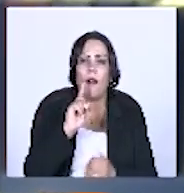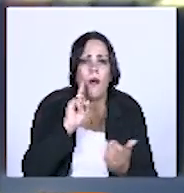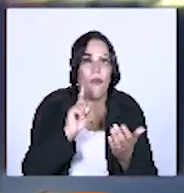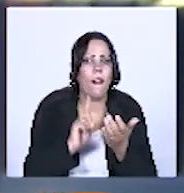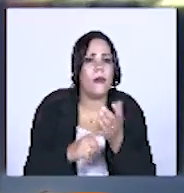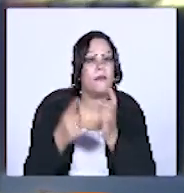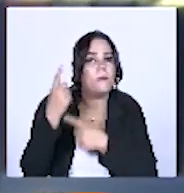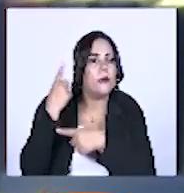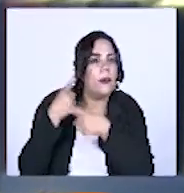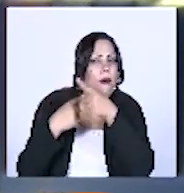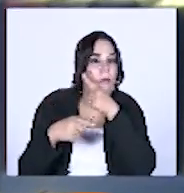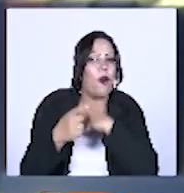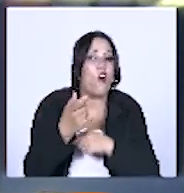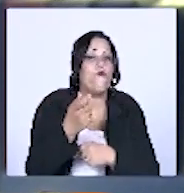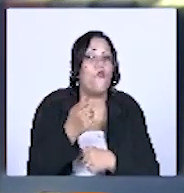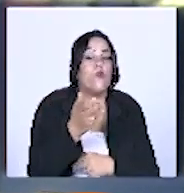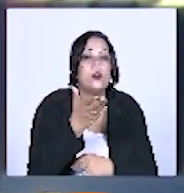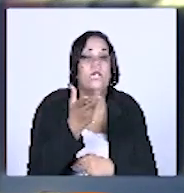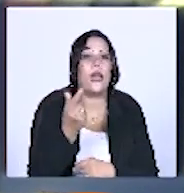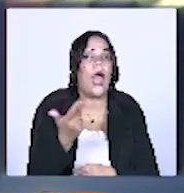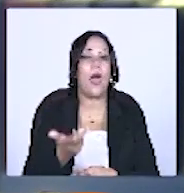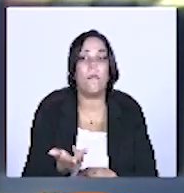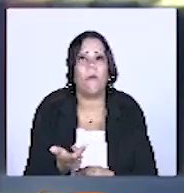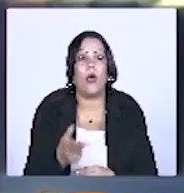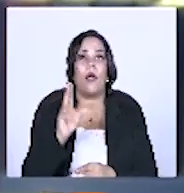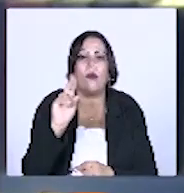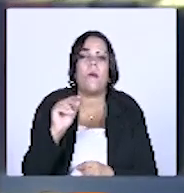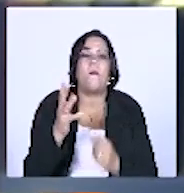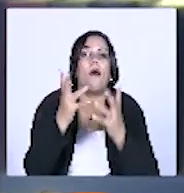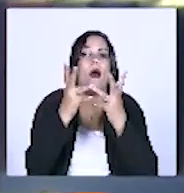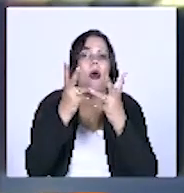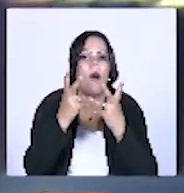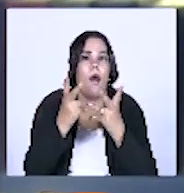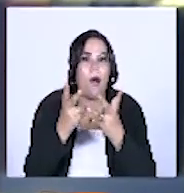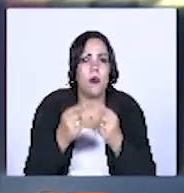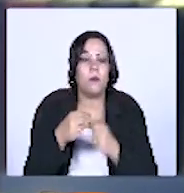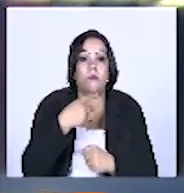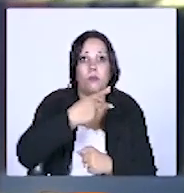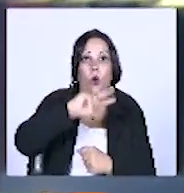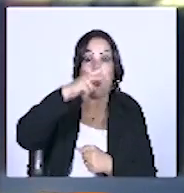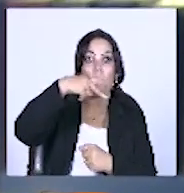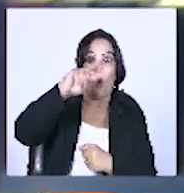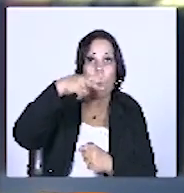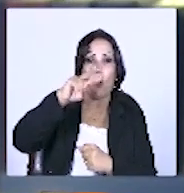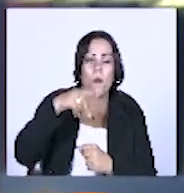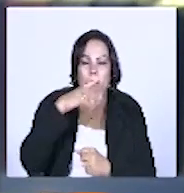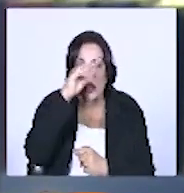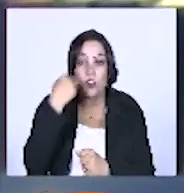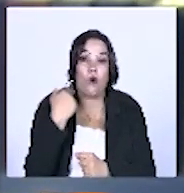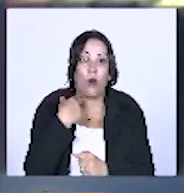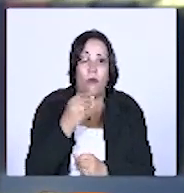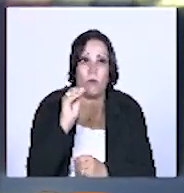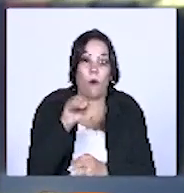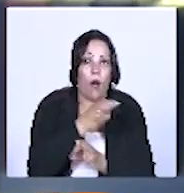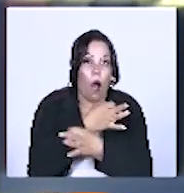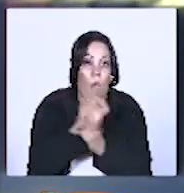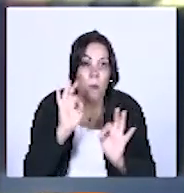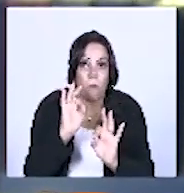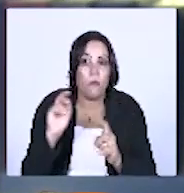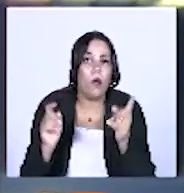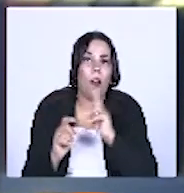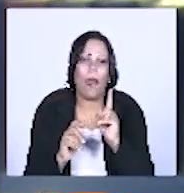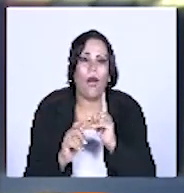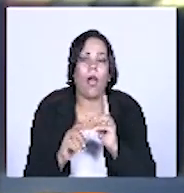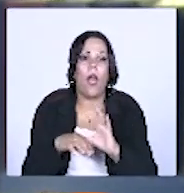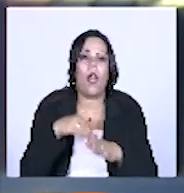القيمه ديه اللي بياخدها المواطن دي حسب معدلات التضخم يعني هو مش رقم نهائي هياخده هيفضل